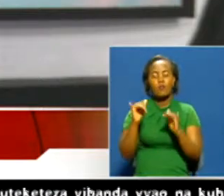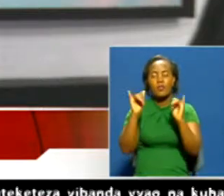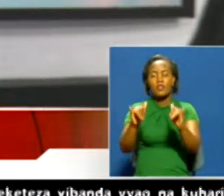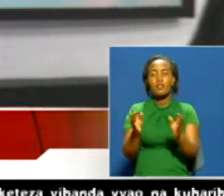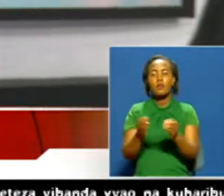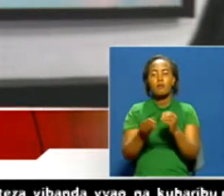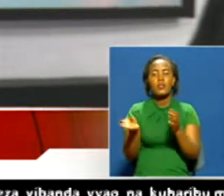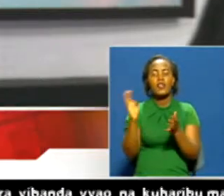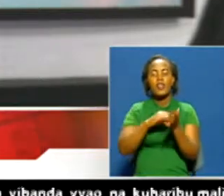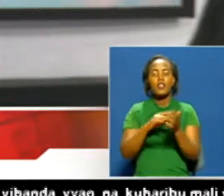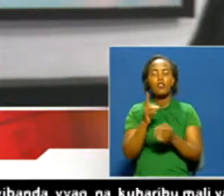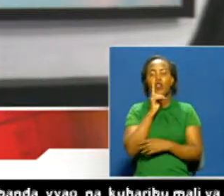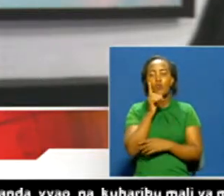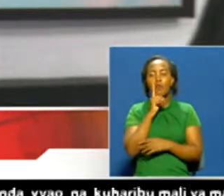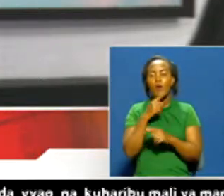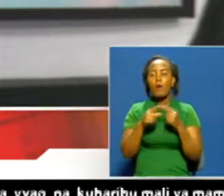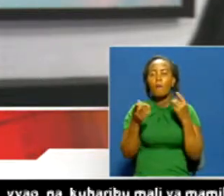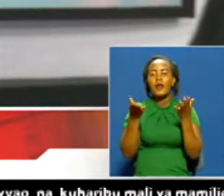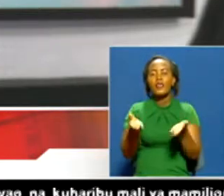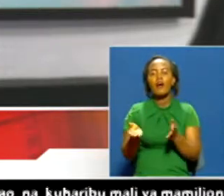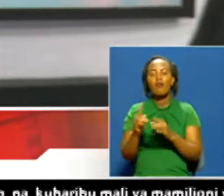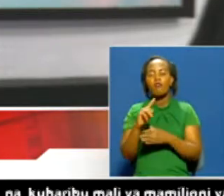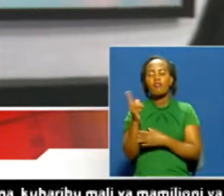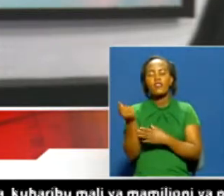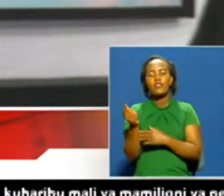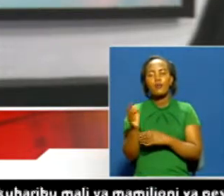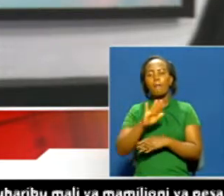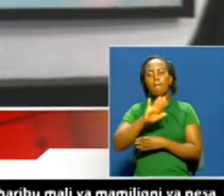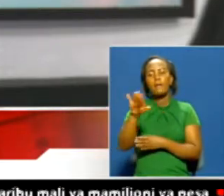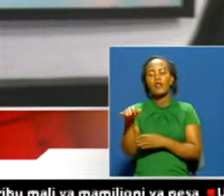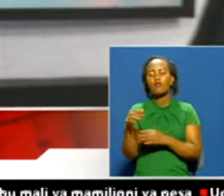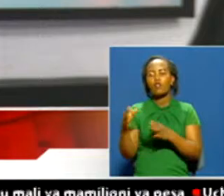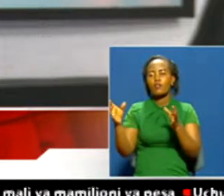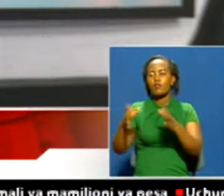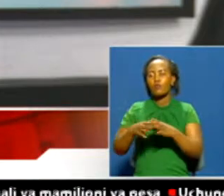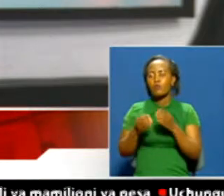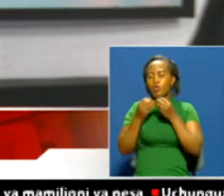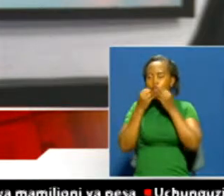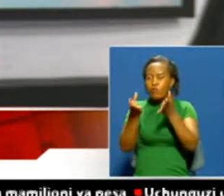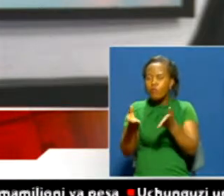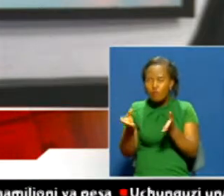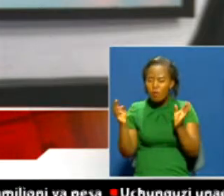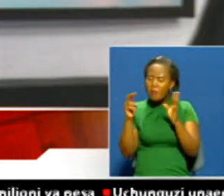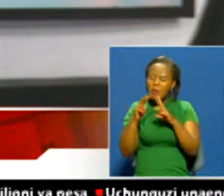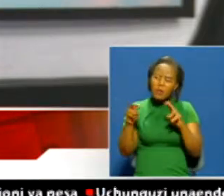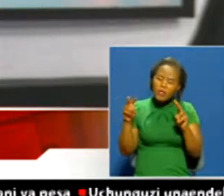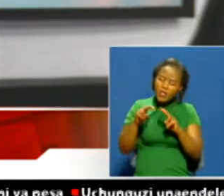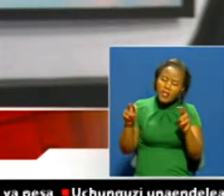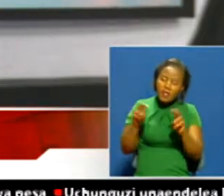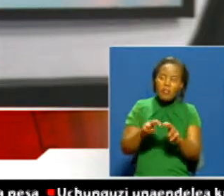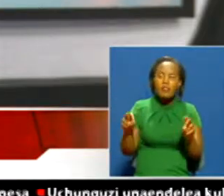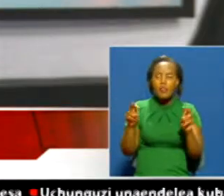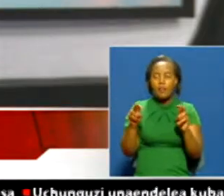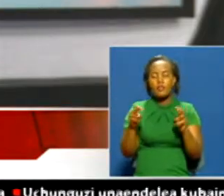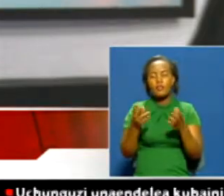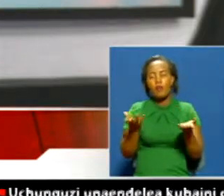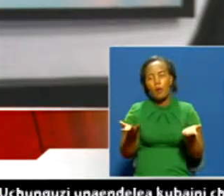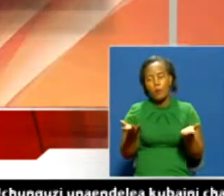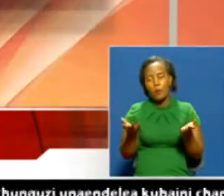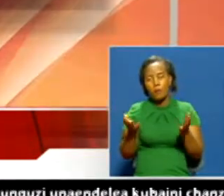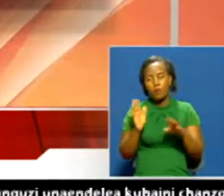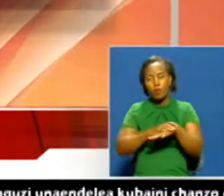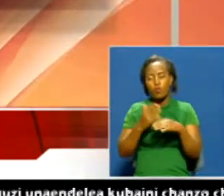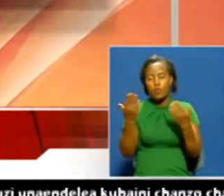kesho, lakini kwa sasa namrushia Boni Musambi akuarifu kuhusiana na ni yapi yanajiri kwenye utafiti. Usiku mwanana,